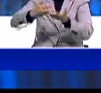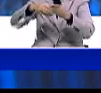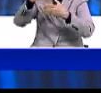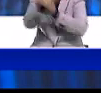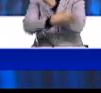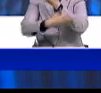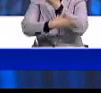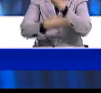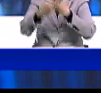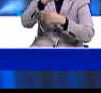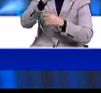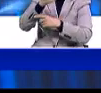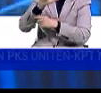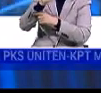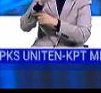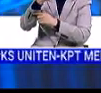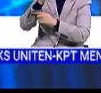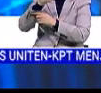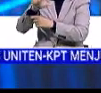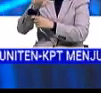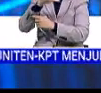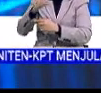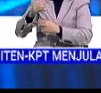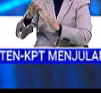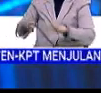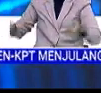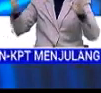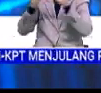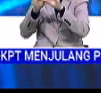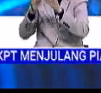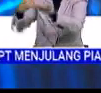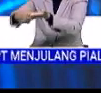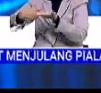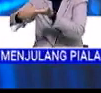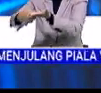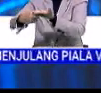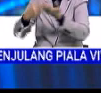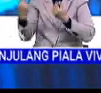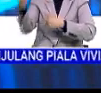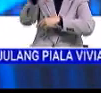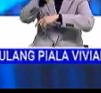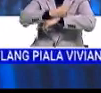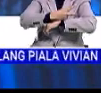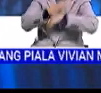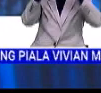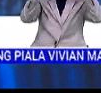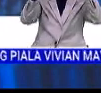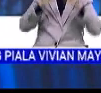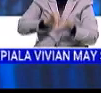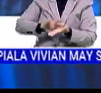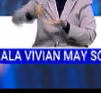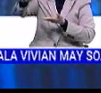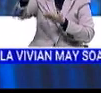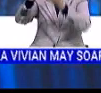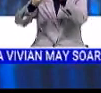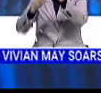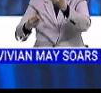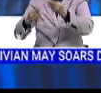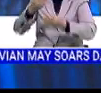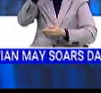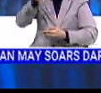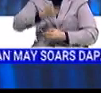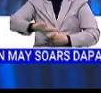ehwal serantau dan antarabangsa yang berkepentingan bersama. Lautan rasmi dua hari Perdana Menteri ke Brunei atas jemputan Sultan